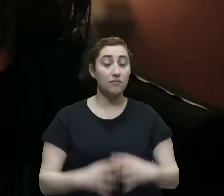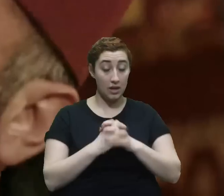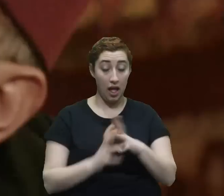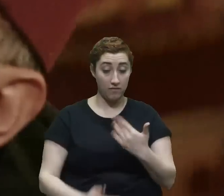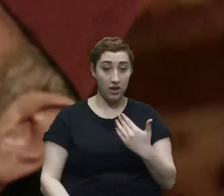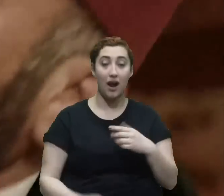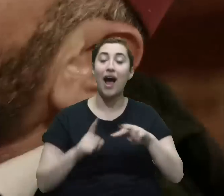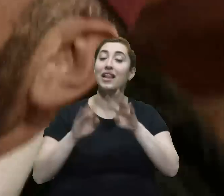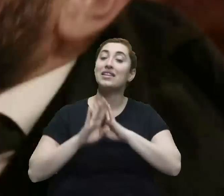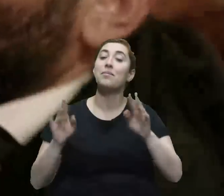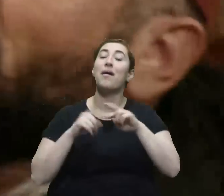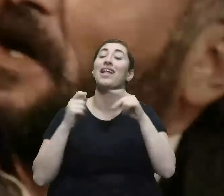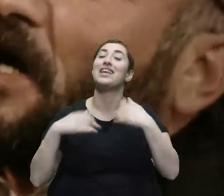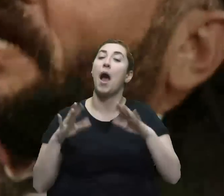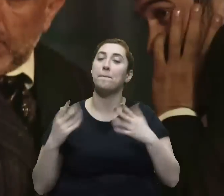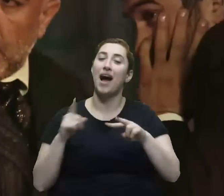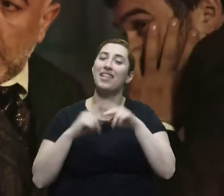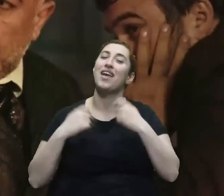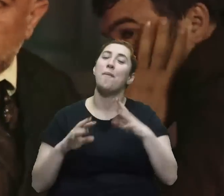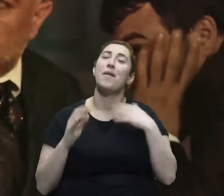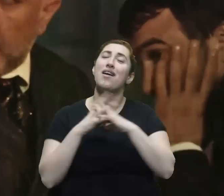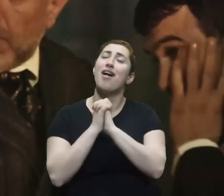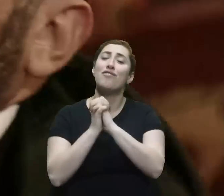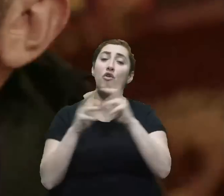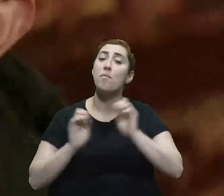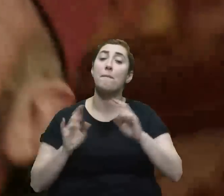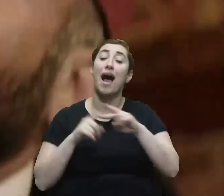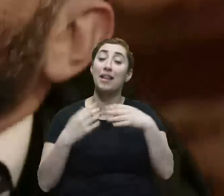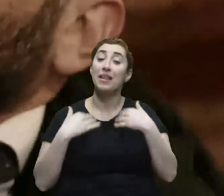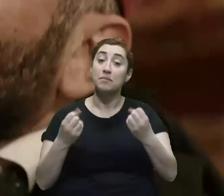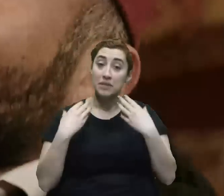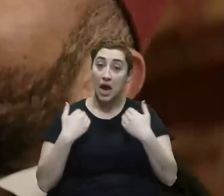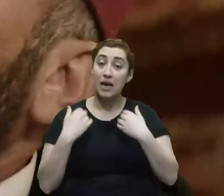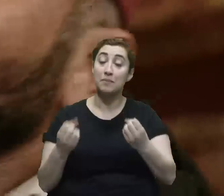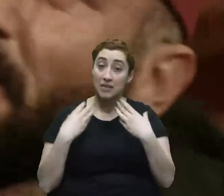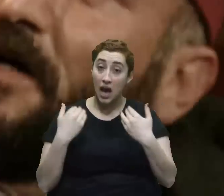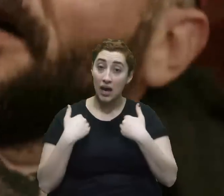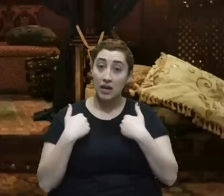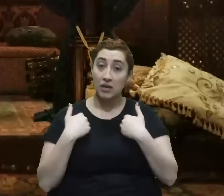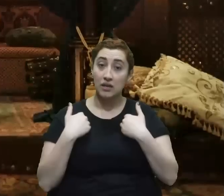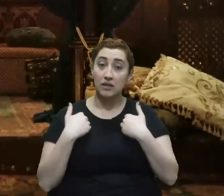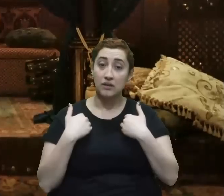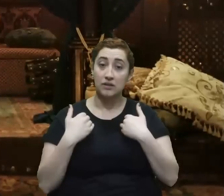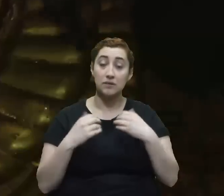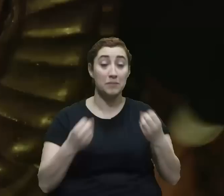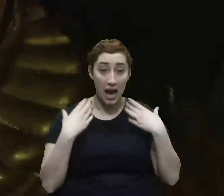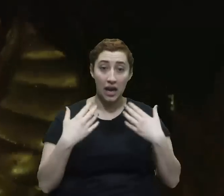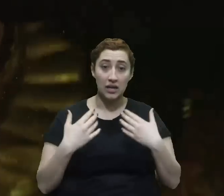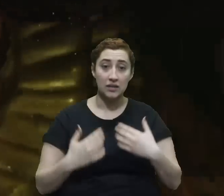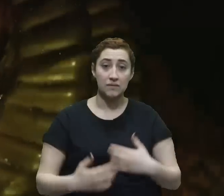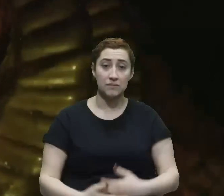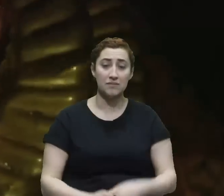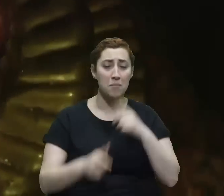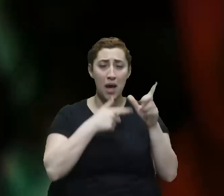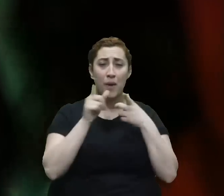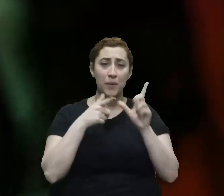Yalvar. Ali tamam. Ali yapma. Ali yapma, yalvarırım yapma. Ali bırak beni. Bırak. Lütfü'nün yüzünü bırak. Kor parçalarının